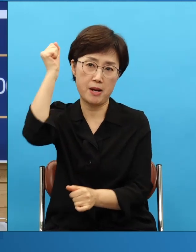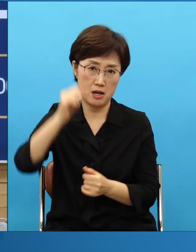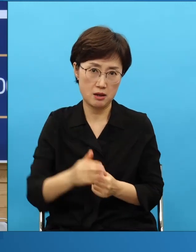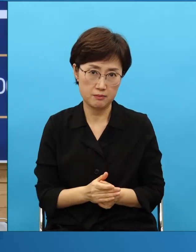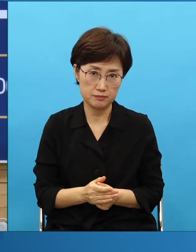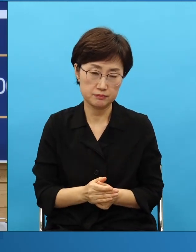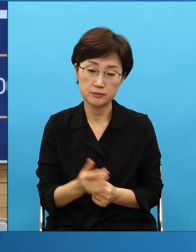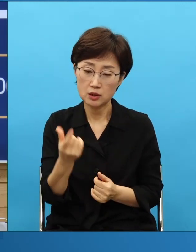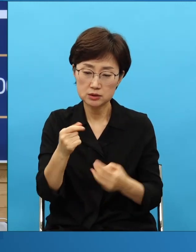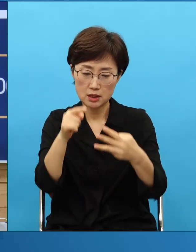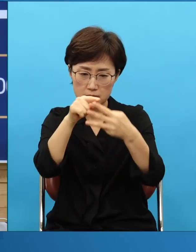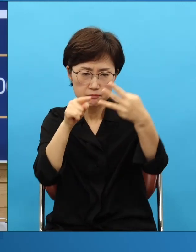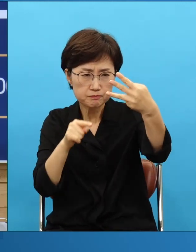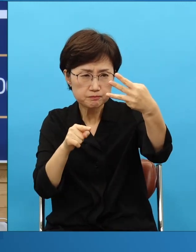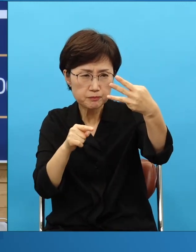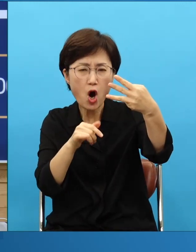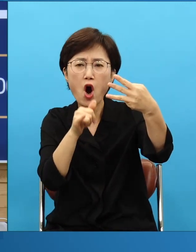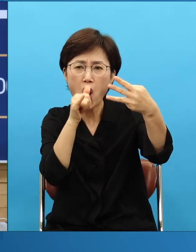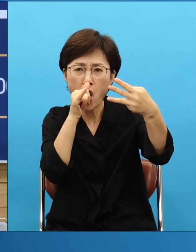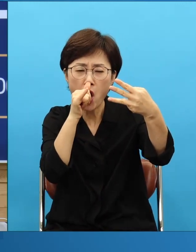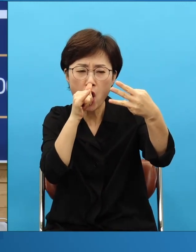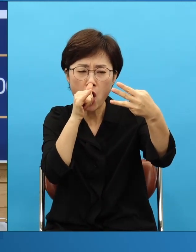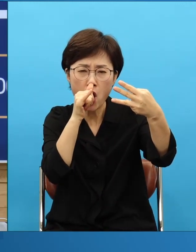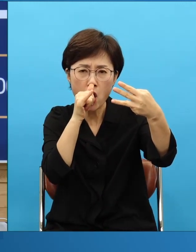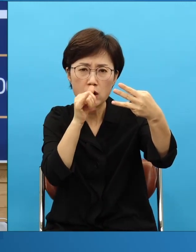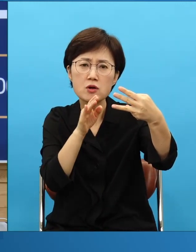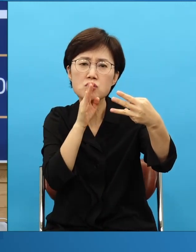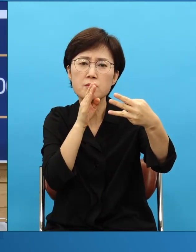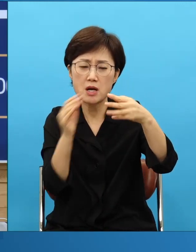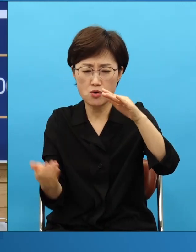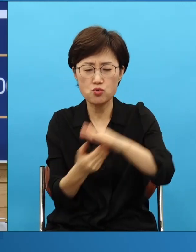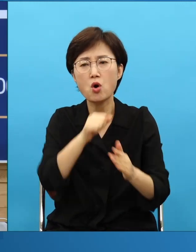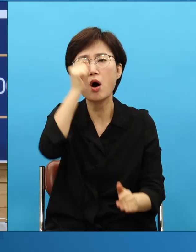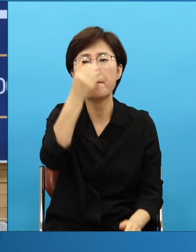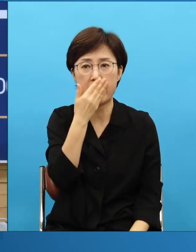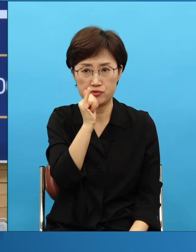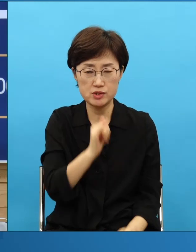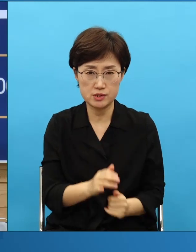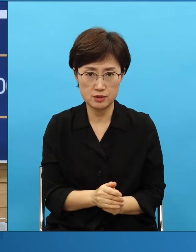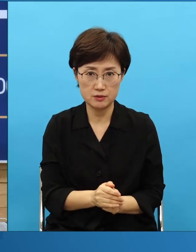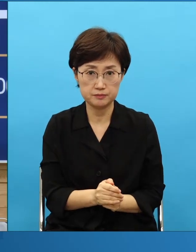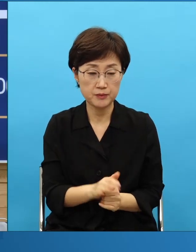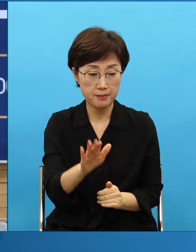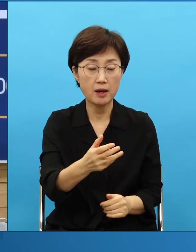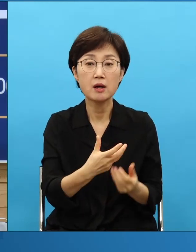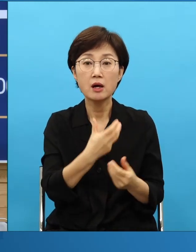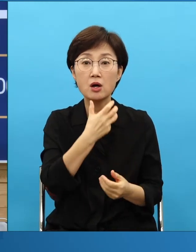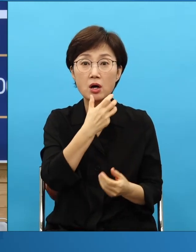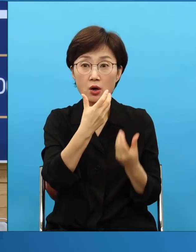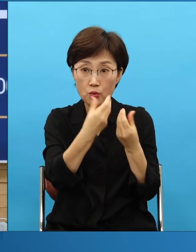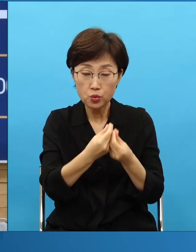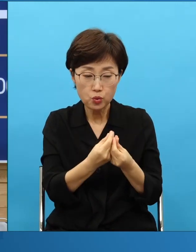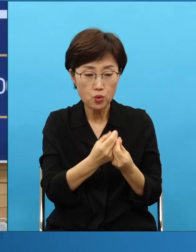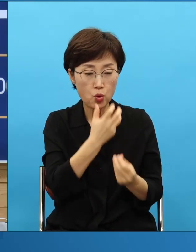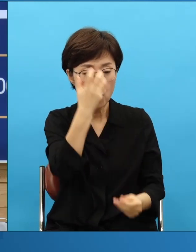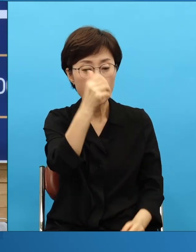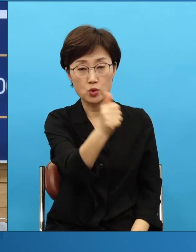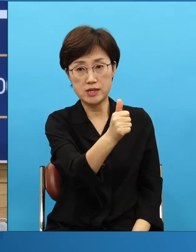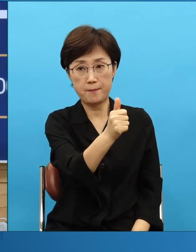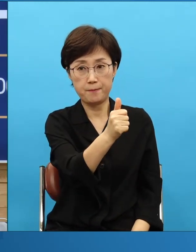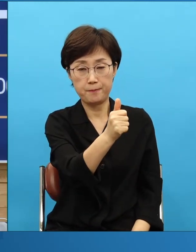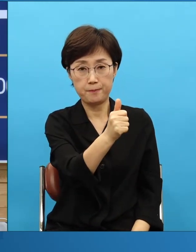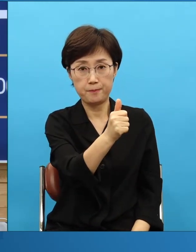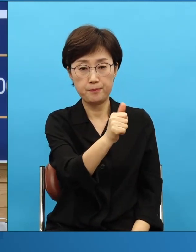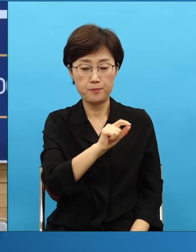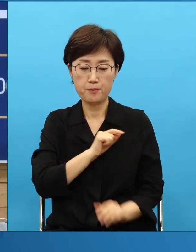일어나는 겁니다. And so when these three things come aligned, works will arise. 애굽의 노예로 갔을 때 요셉과 모세를 보세요. And so when they